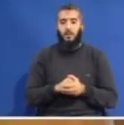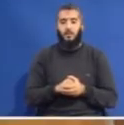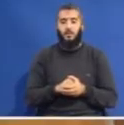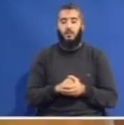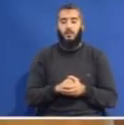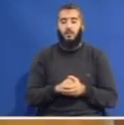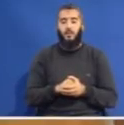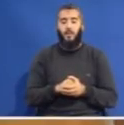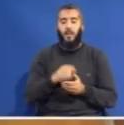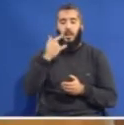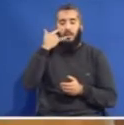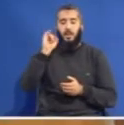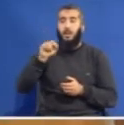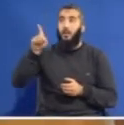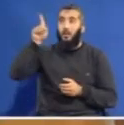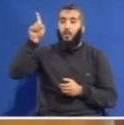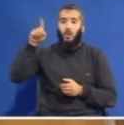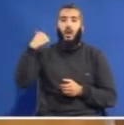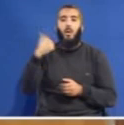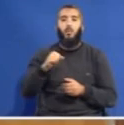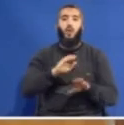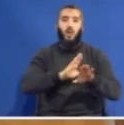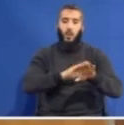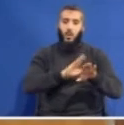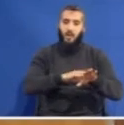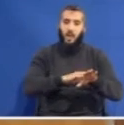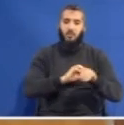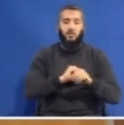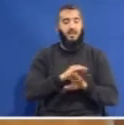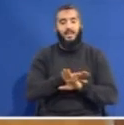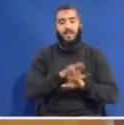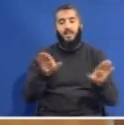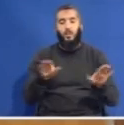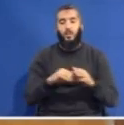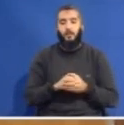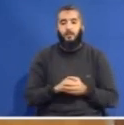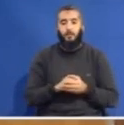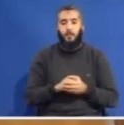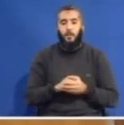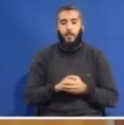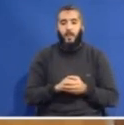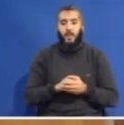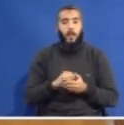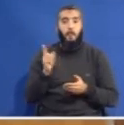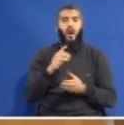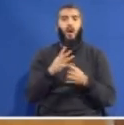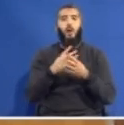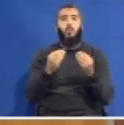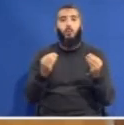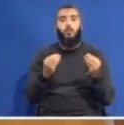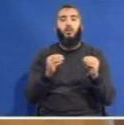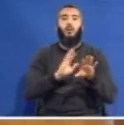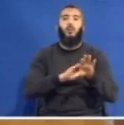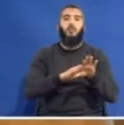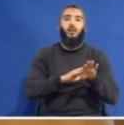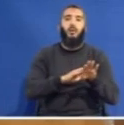فإذا استطعت أن تنصحي فلا تبخلي، لا تبخلي، ولكن لا تضغطي، لا تكثري، حتى